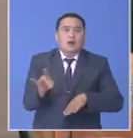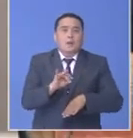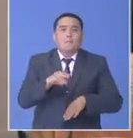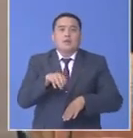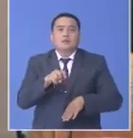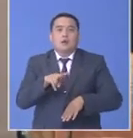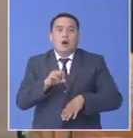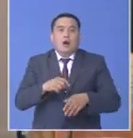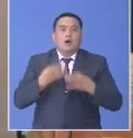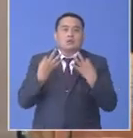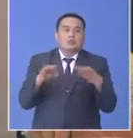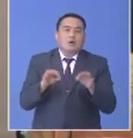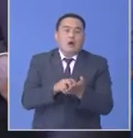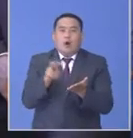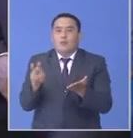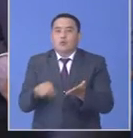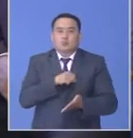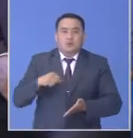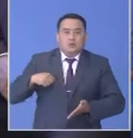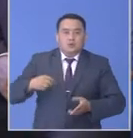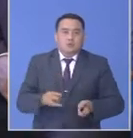Гали Жунисов освобожден по собственному желанию.